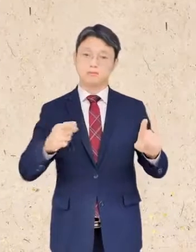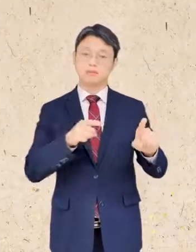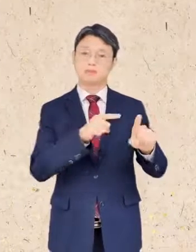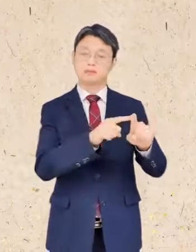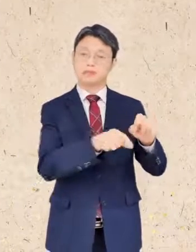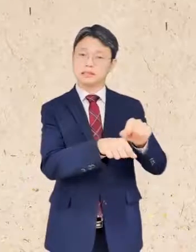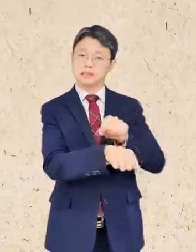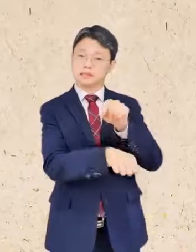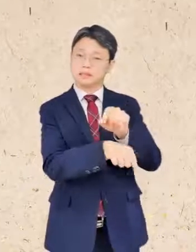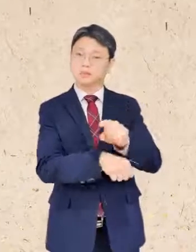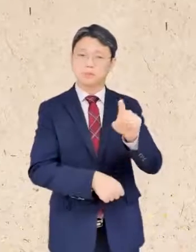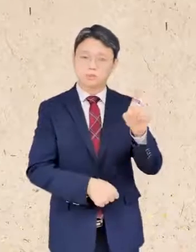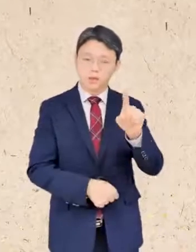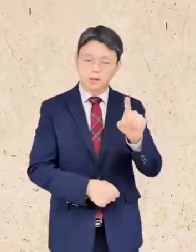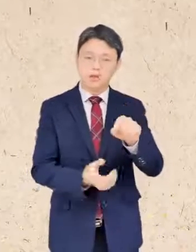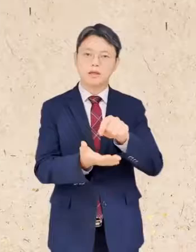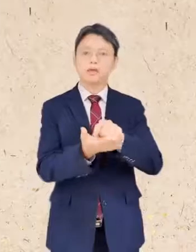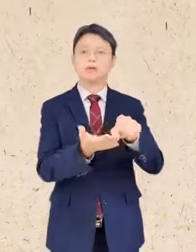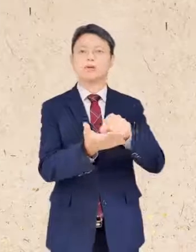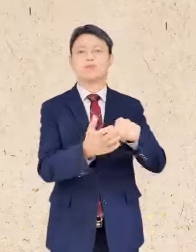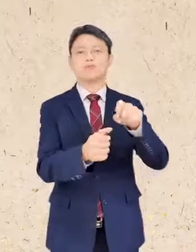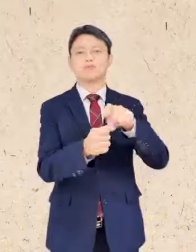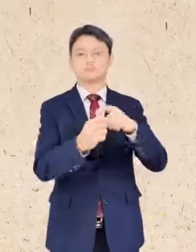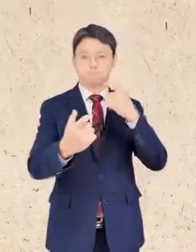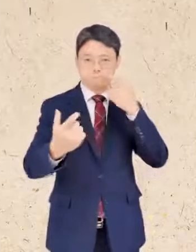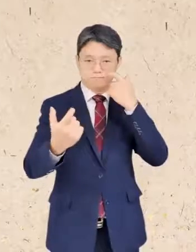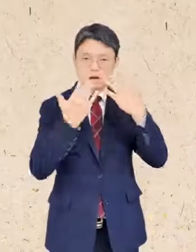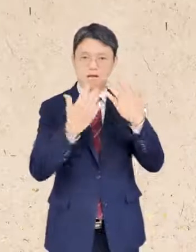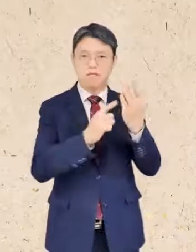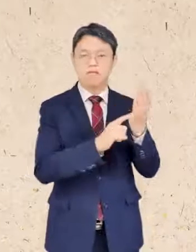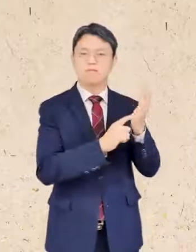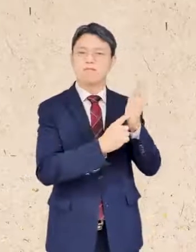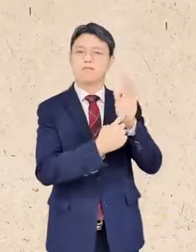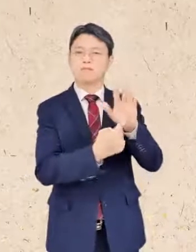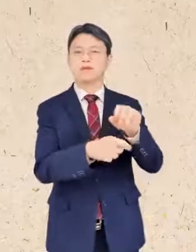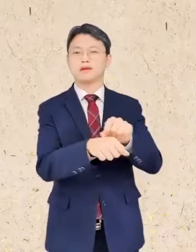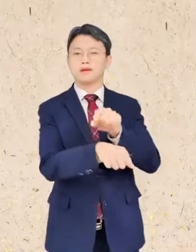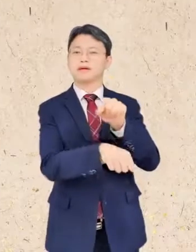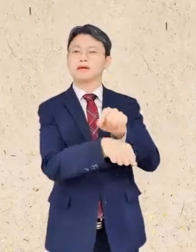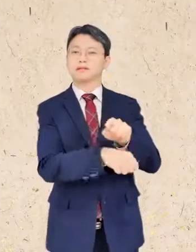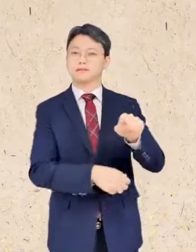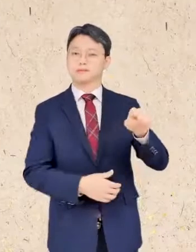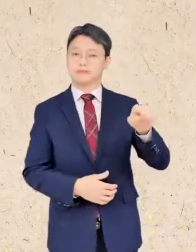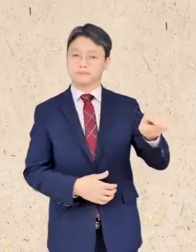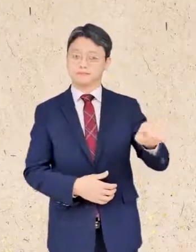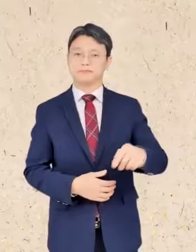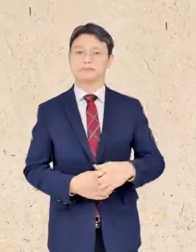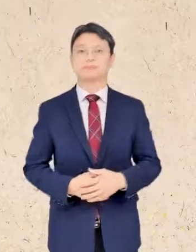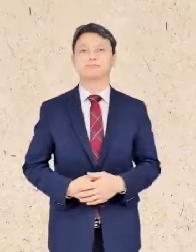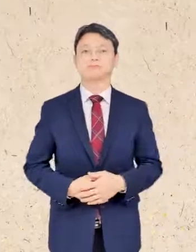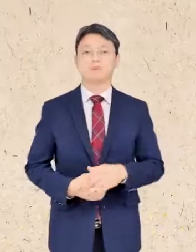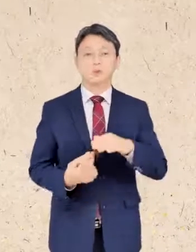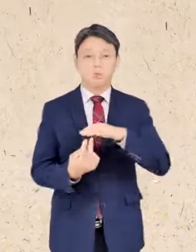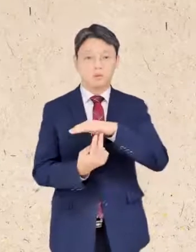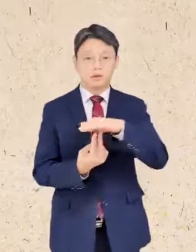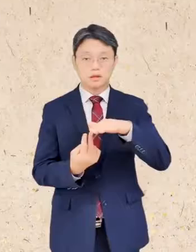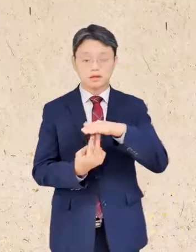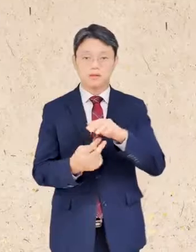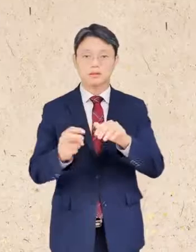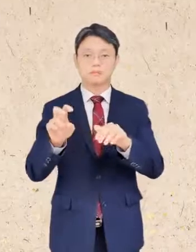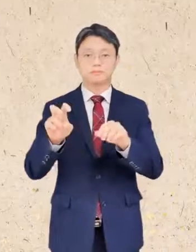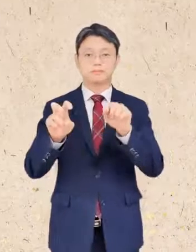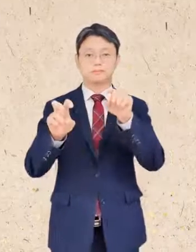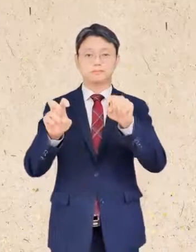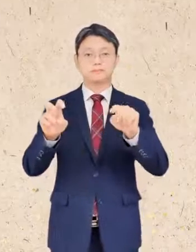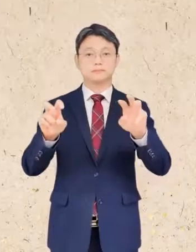다르게 요한복음은 저자가 직접 이 책의 기록 목적을 정확하게 언급을 하고 있다는 것이 특징입니다. 바로 요한복음